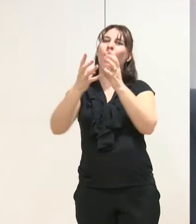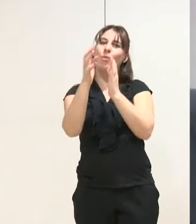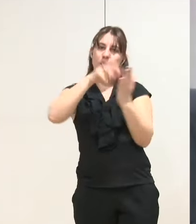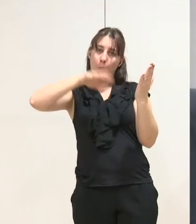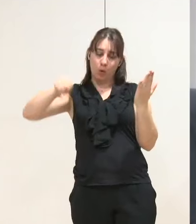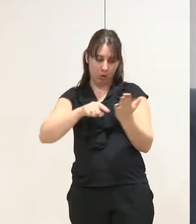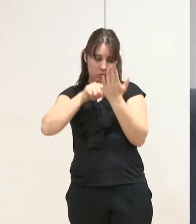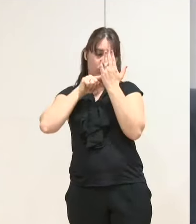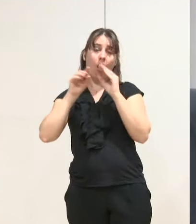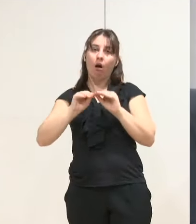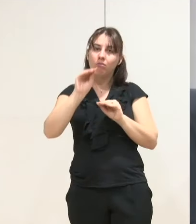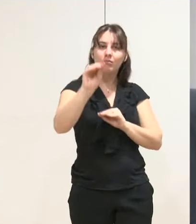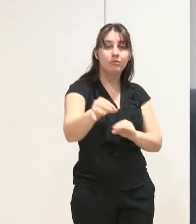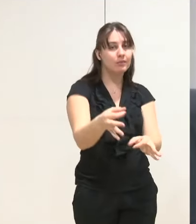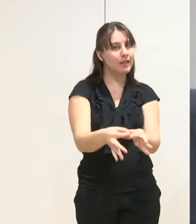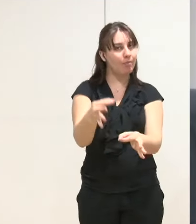pour